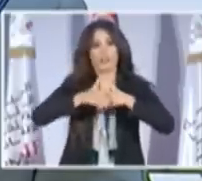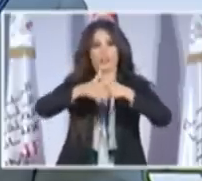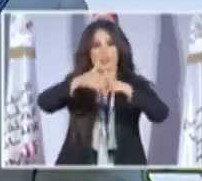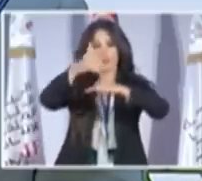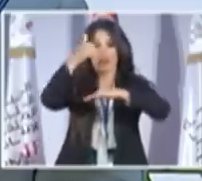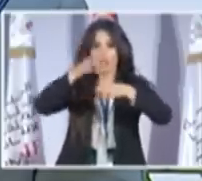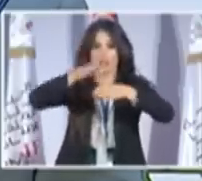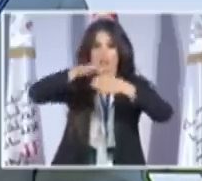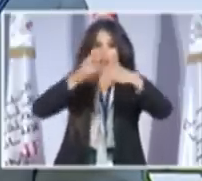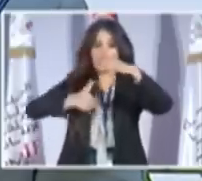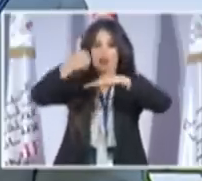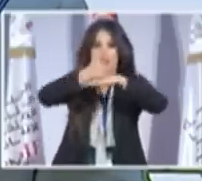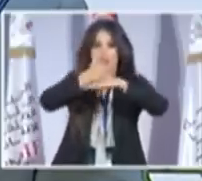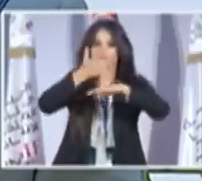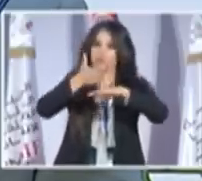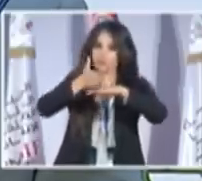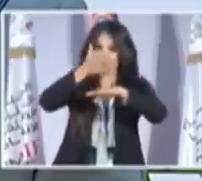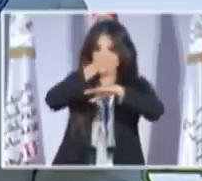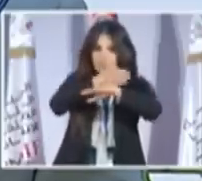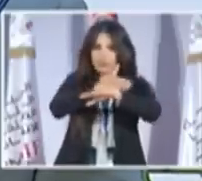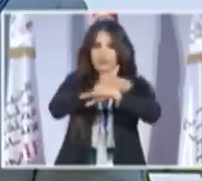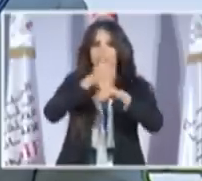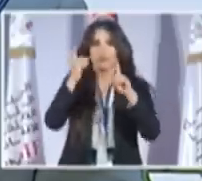الرئاسيه السابقه لاوانها